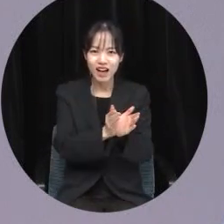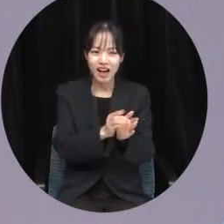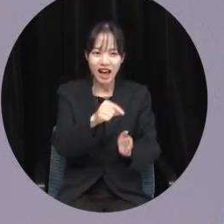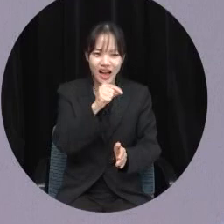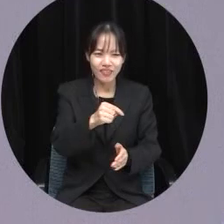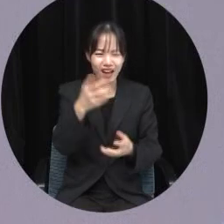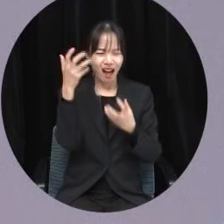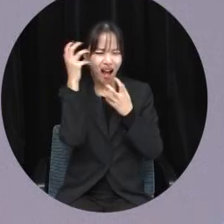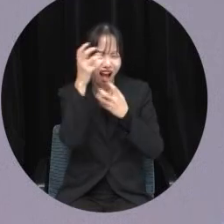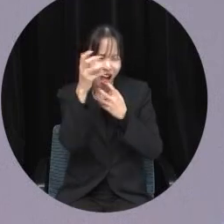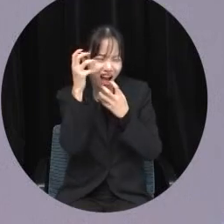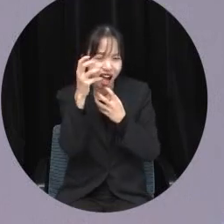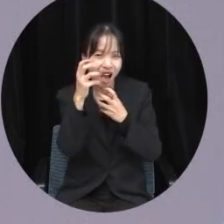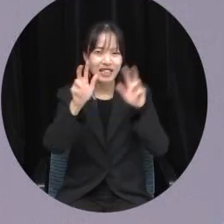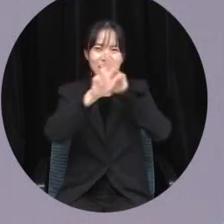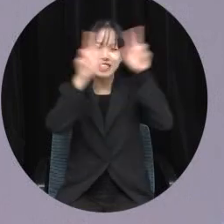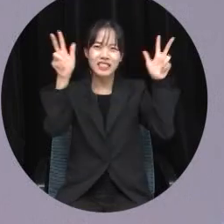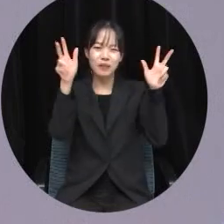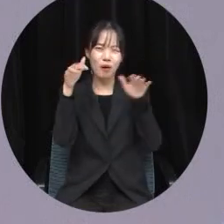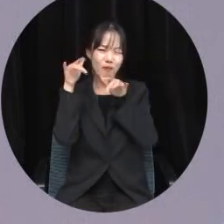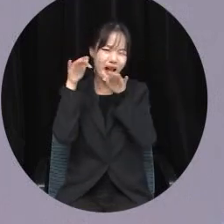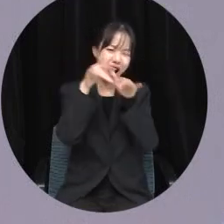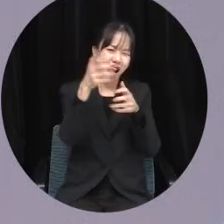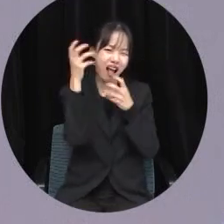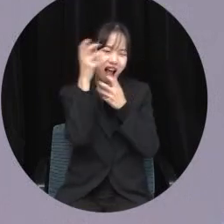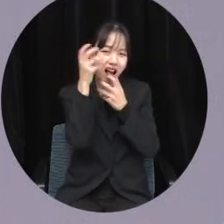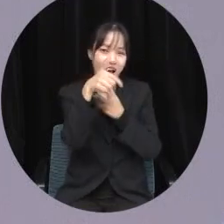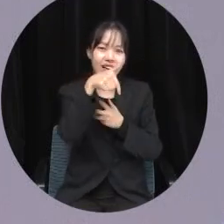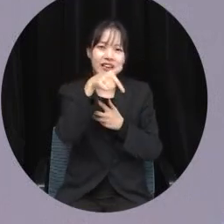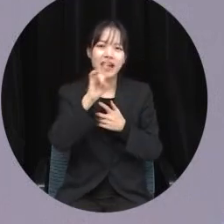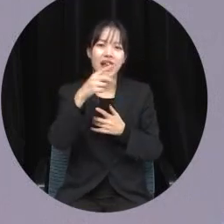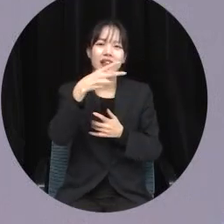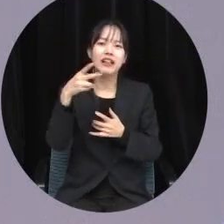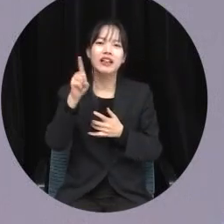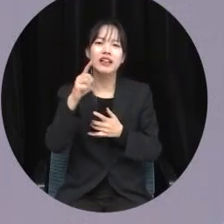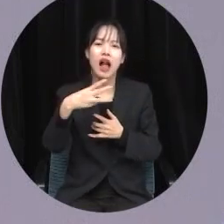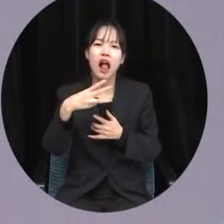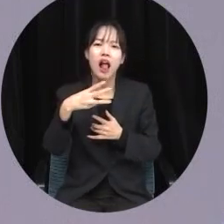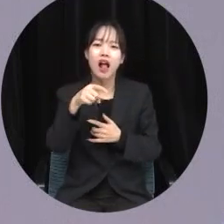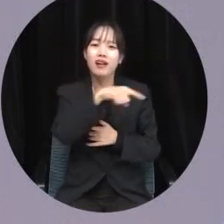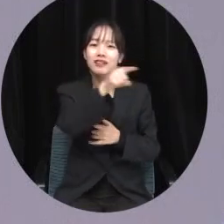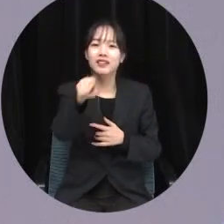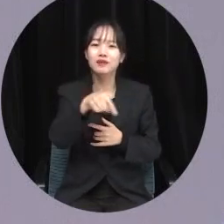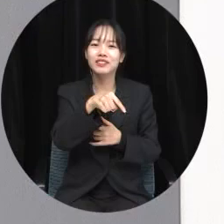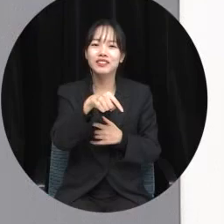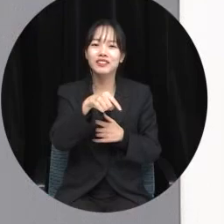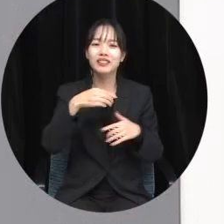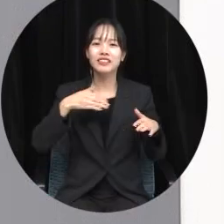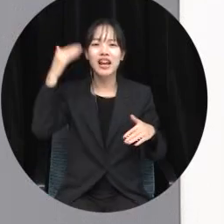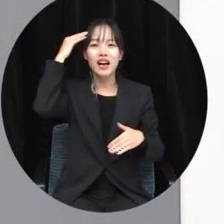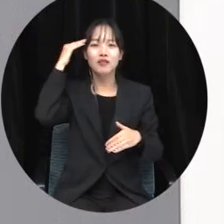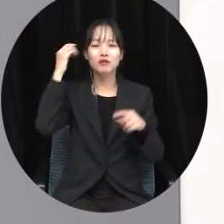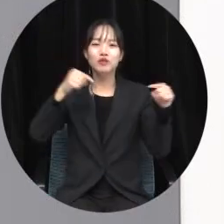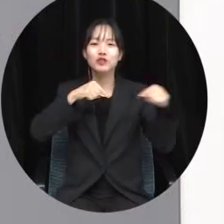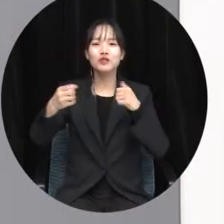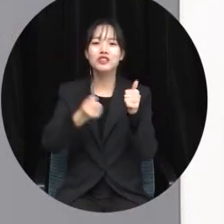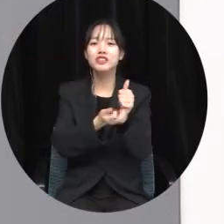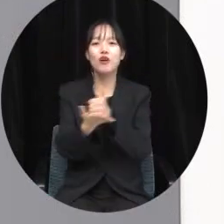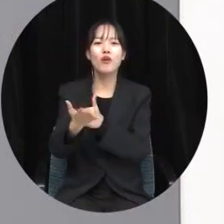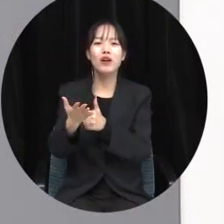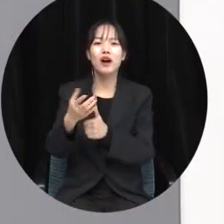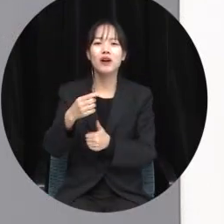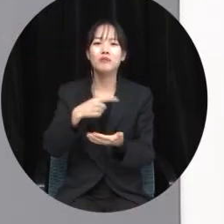개딸들의 이런 이 현상이 우리 정치에 어떤 영향을 줄 거라고 생각하십니까? 네, 이영선 후보 답변해